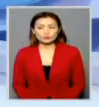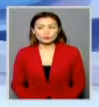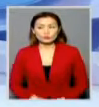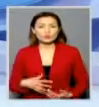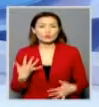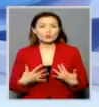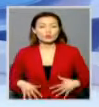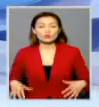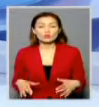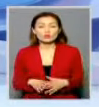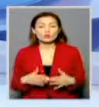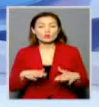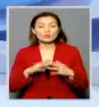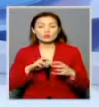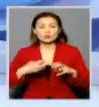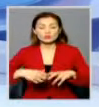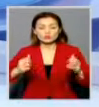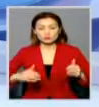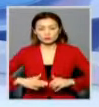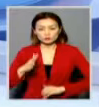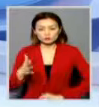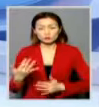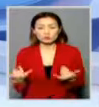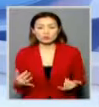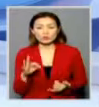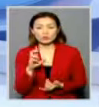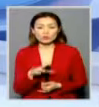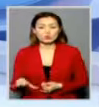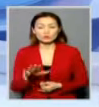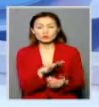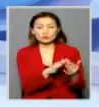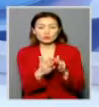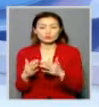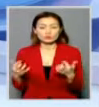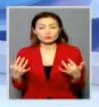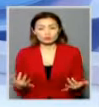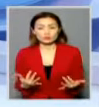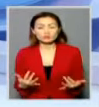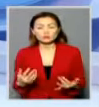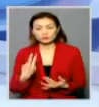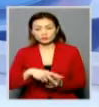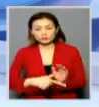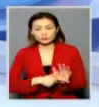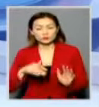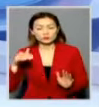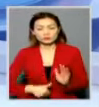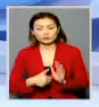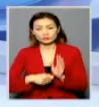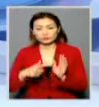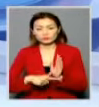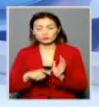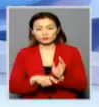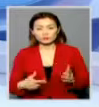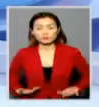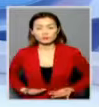Әлеуметтік осал топтардың баспана мәселесі шешілмек. Бүгінде облыс бойынша тұрғын үйге мұқтаж кезекте 27670 адам